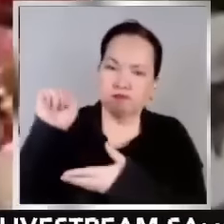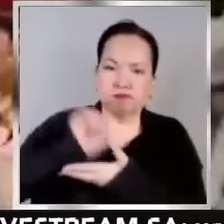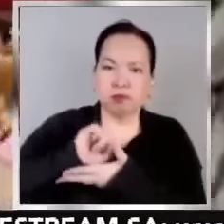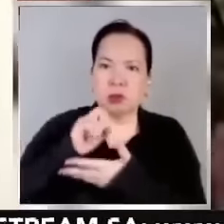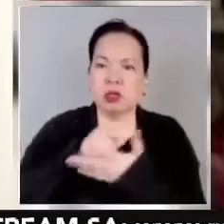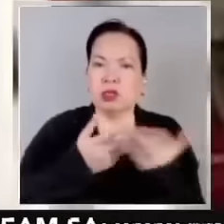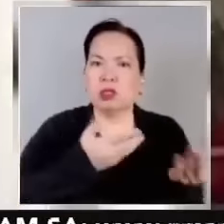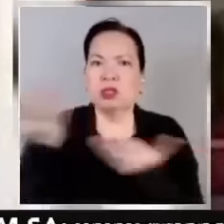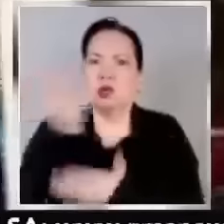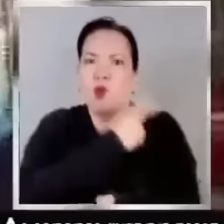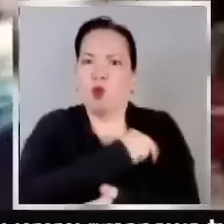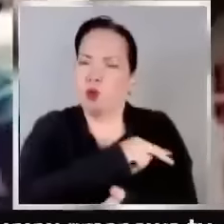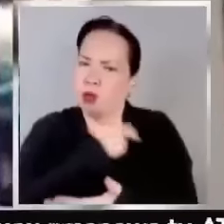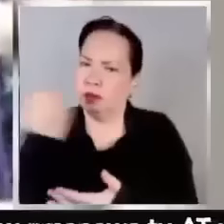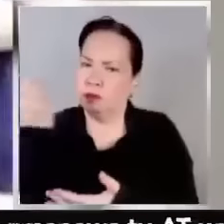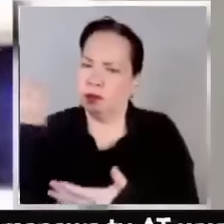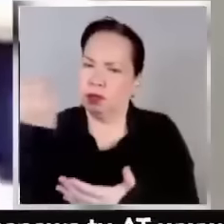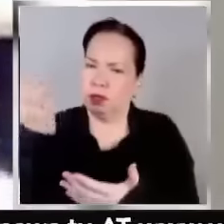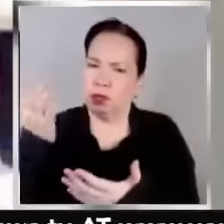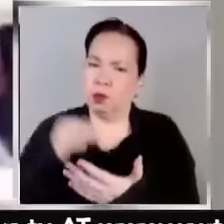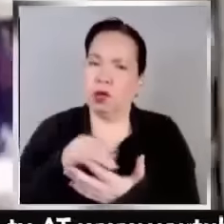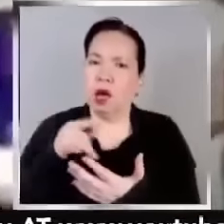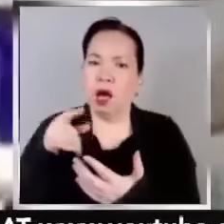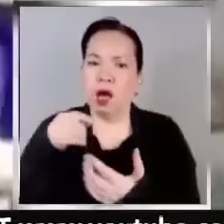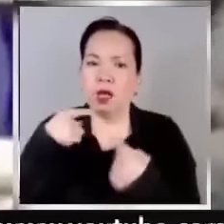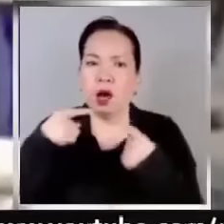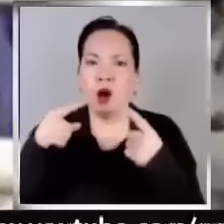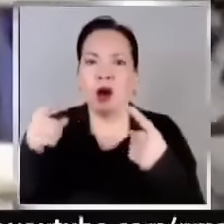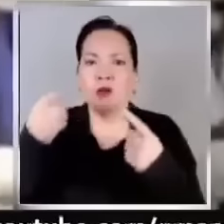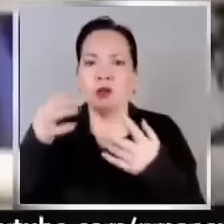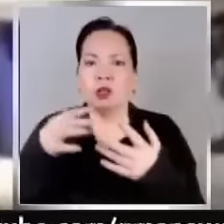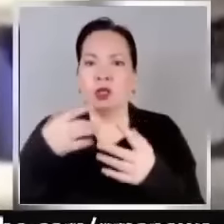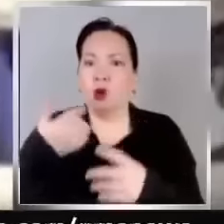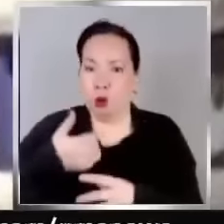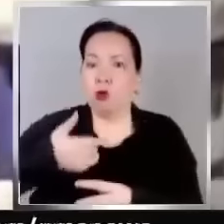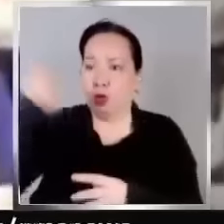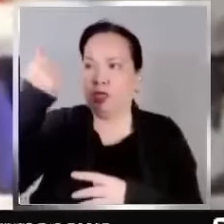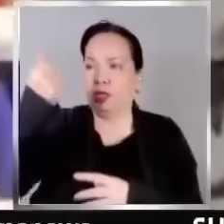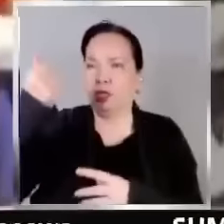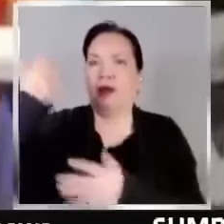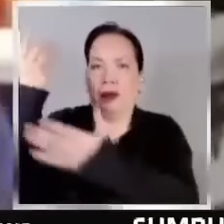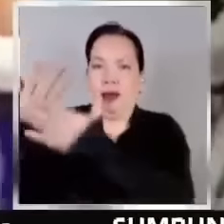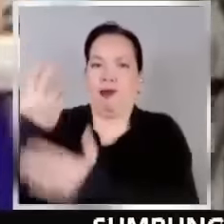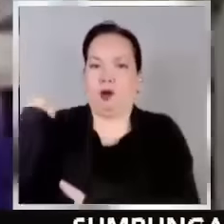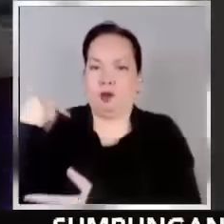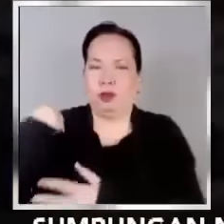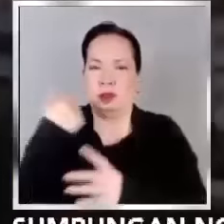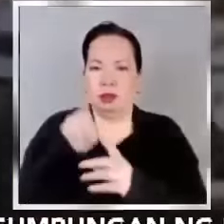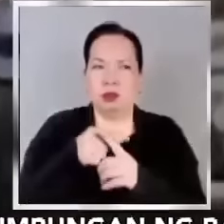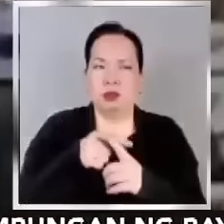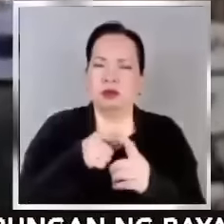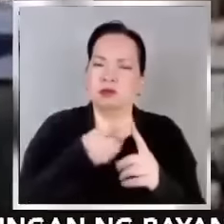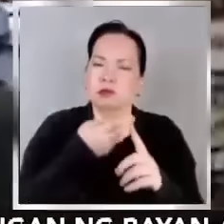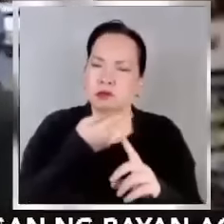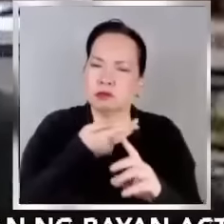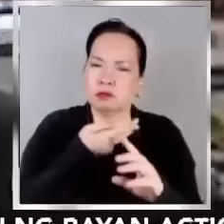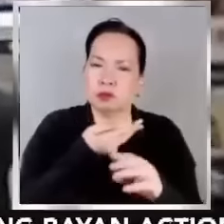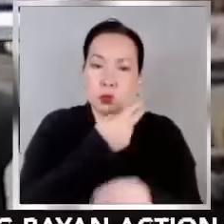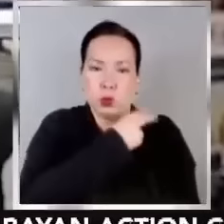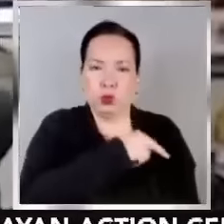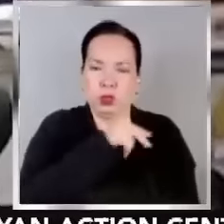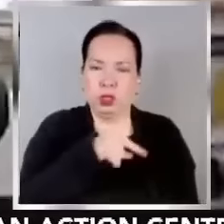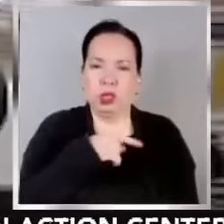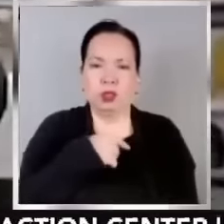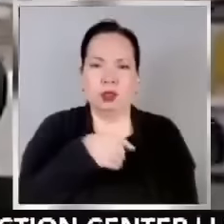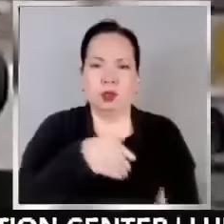papuntang ospital nang i-anunsyong siya ang nanalo sa laban. Nakamedikal na naman. Tsaka bago umakyat ng ring,